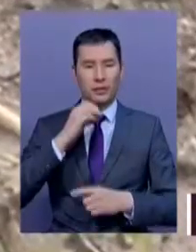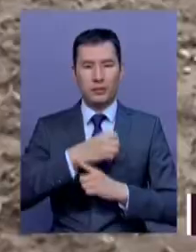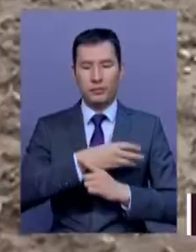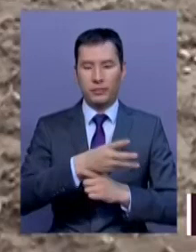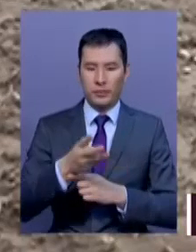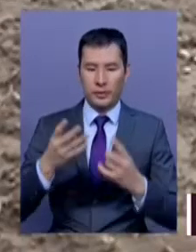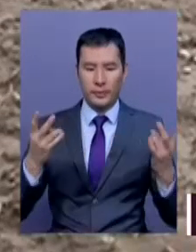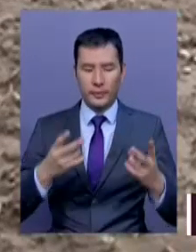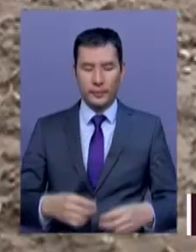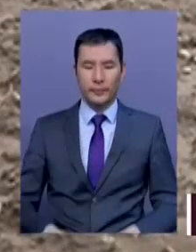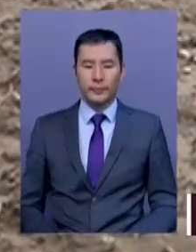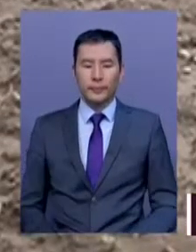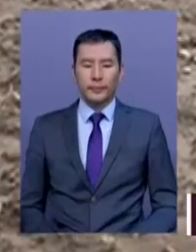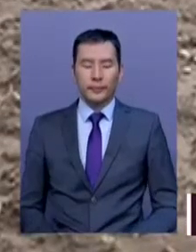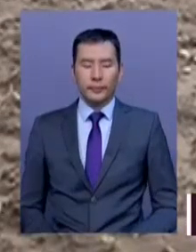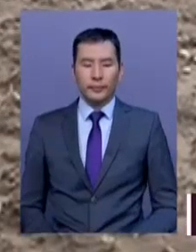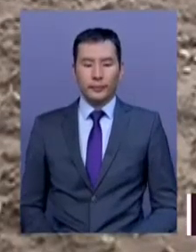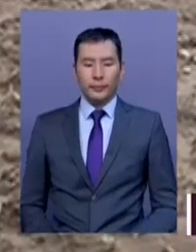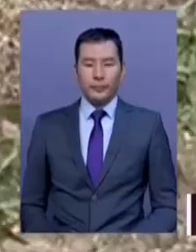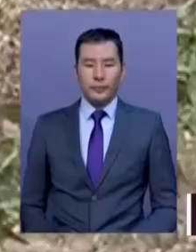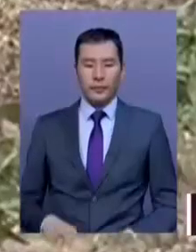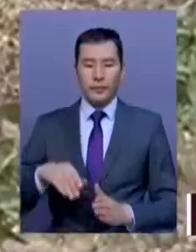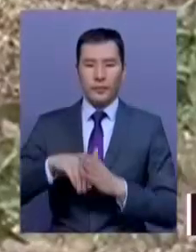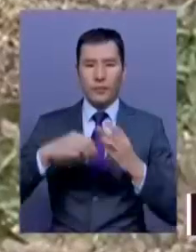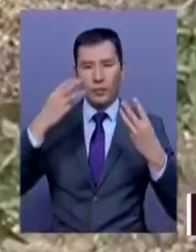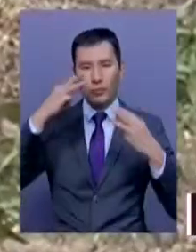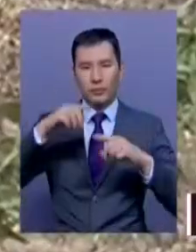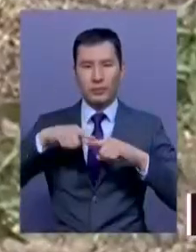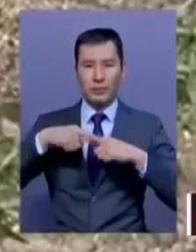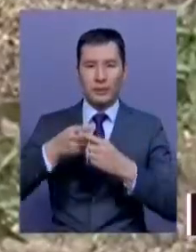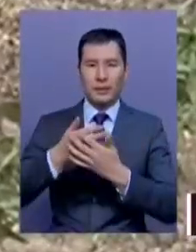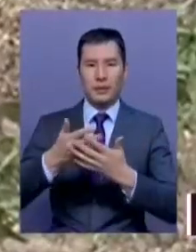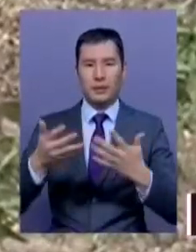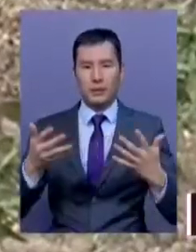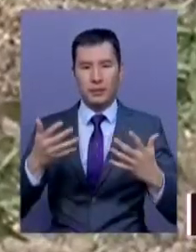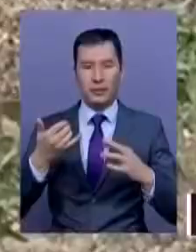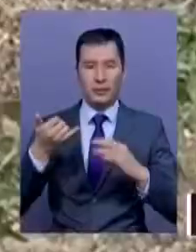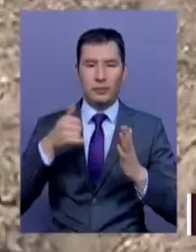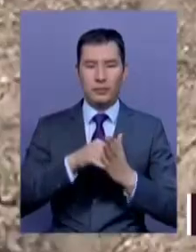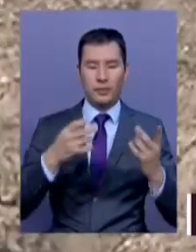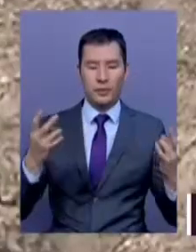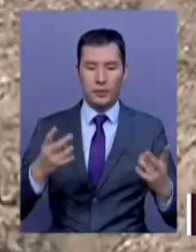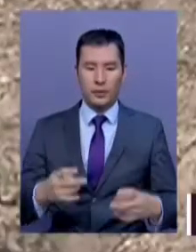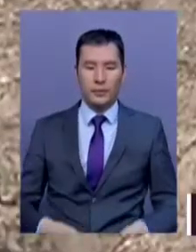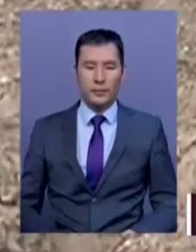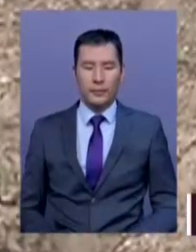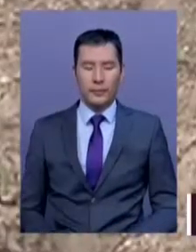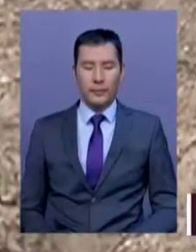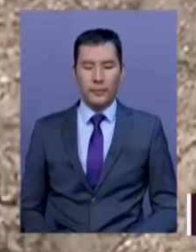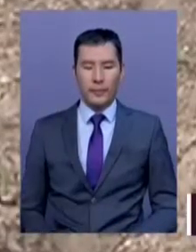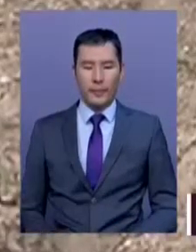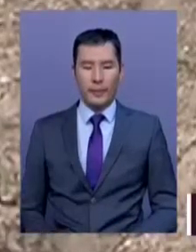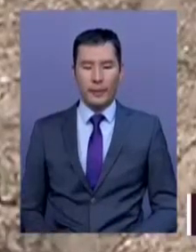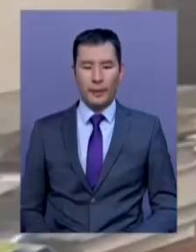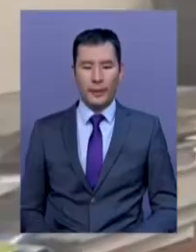тұрғыдан реттелуін қамтамасыз етіп, заманауи технологиялар мен инновацияны енгізу үшін экономикалық ынталандыру шараларын әзірлеу керек